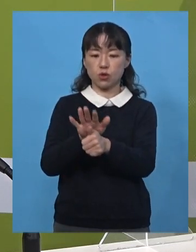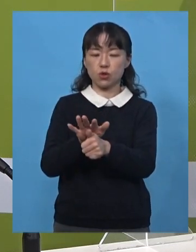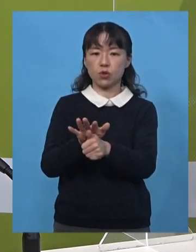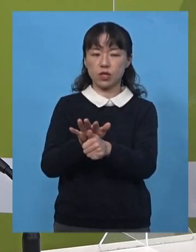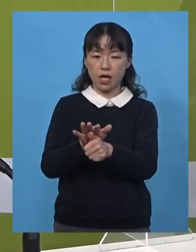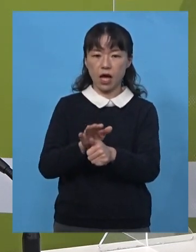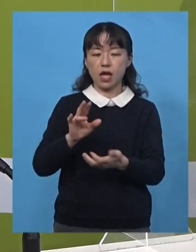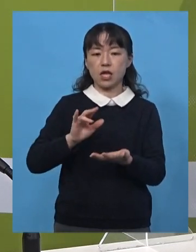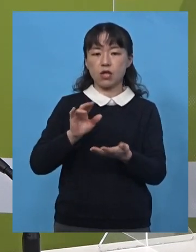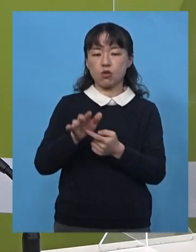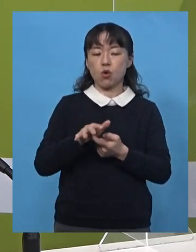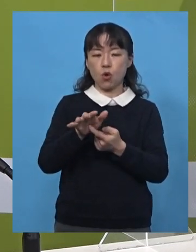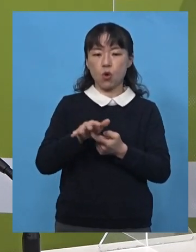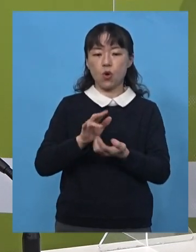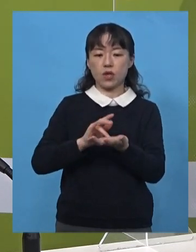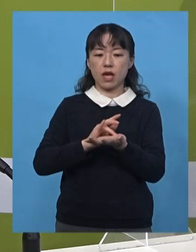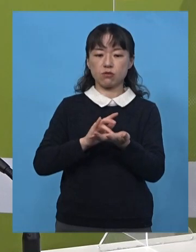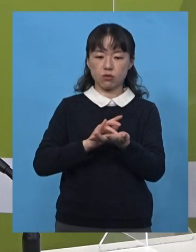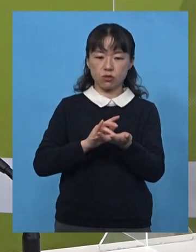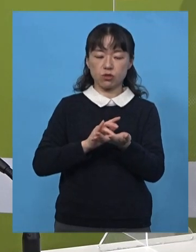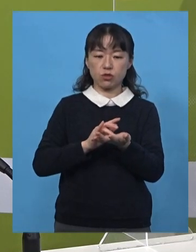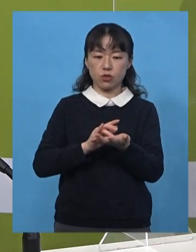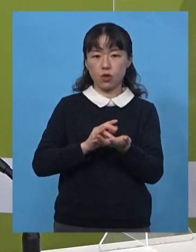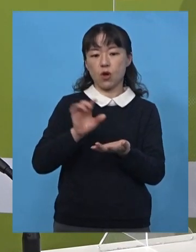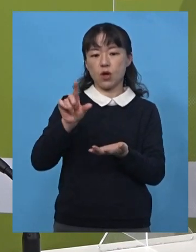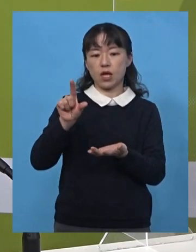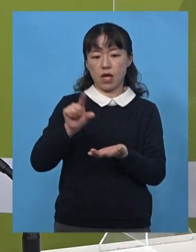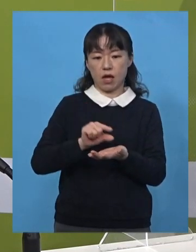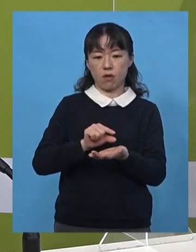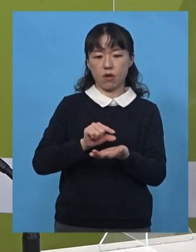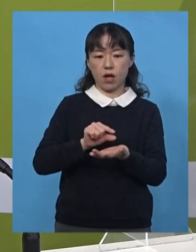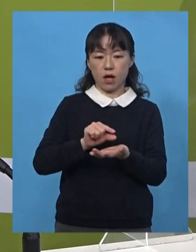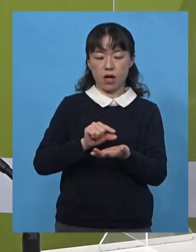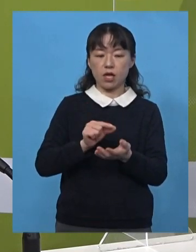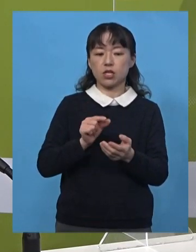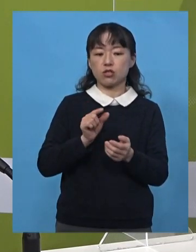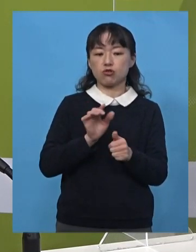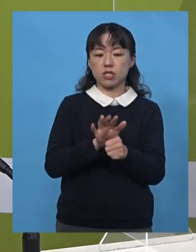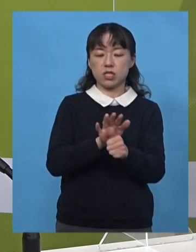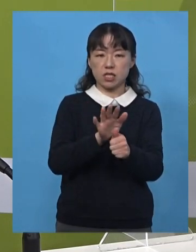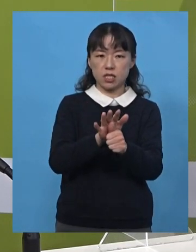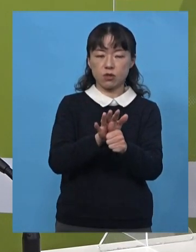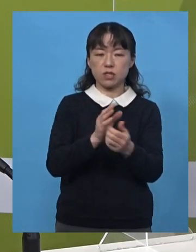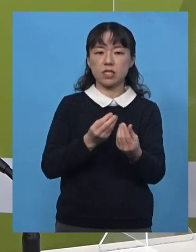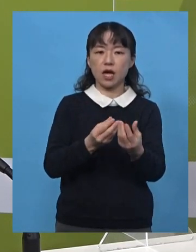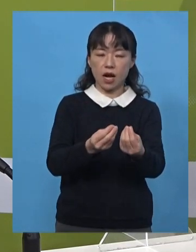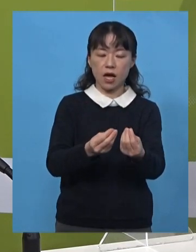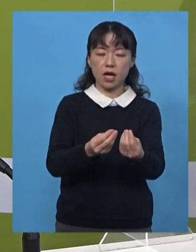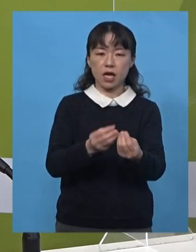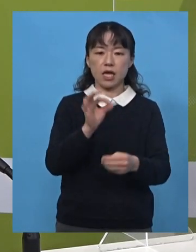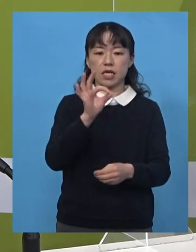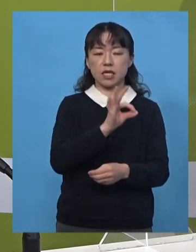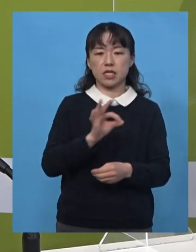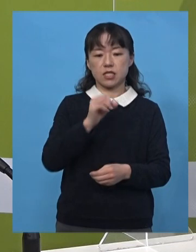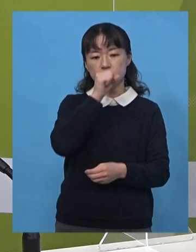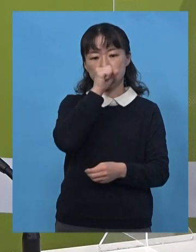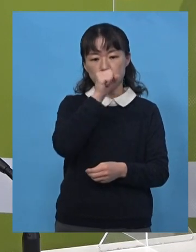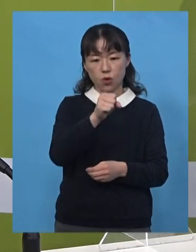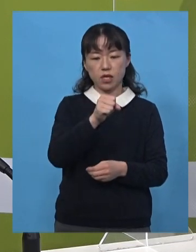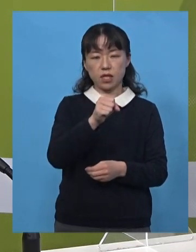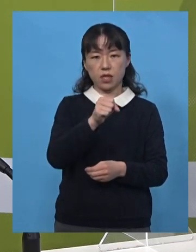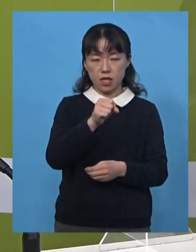農薬価などの提案推進をしながら、より良い品質の地場